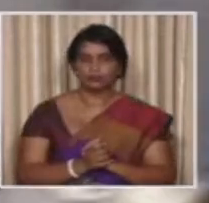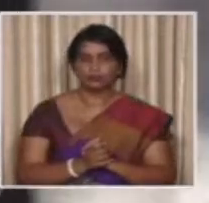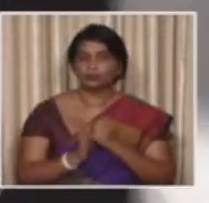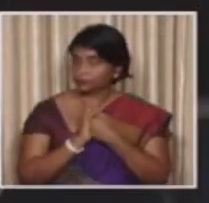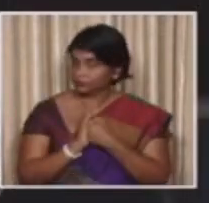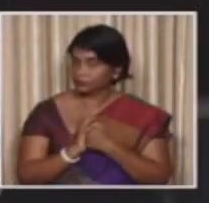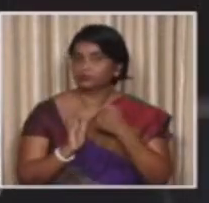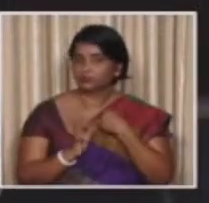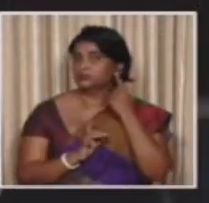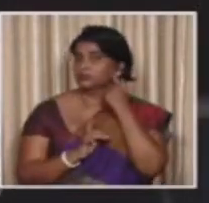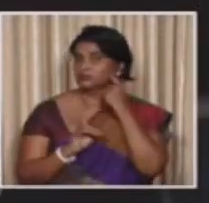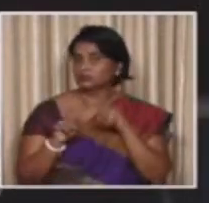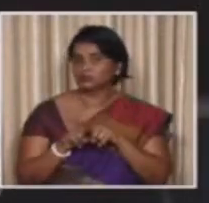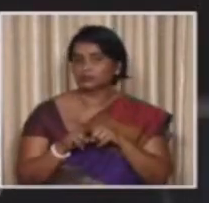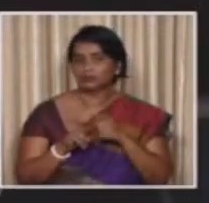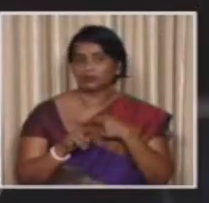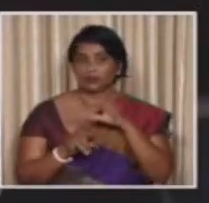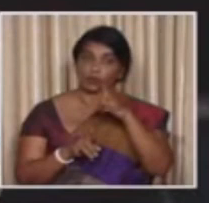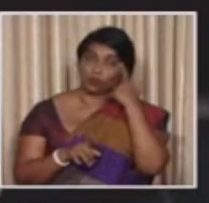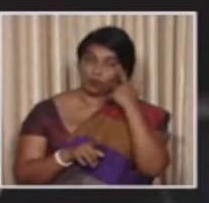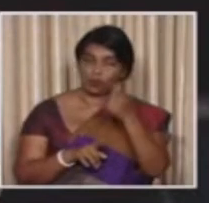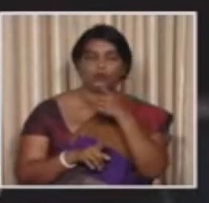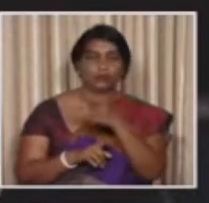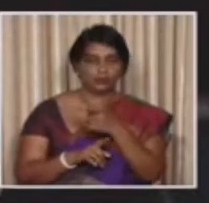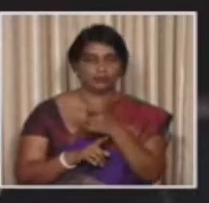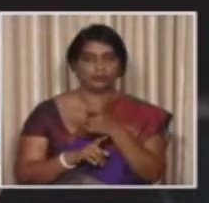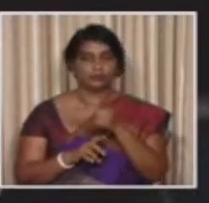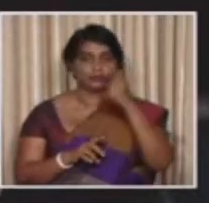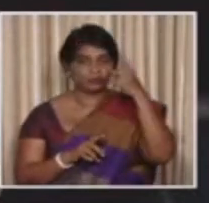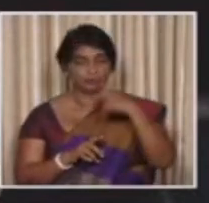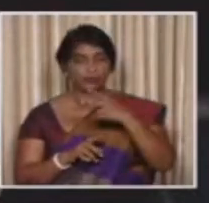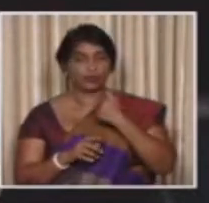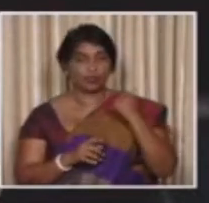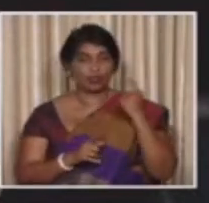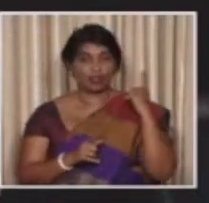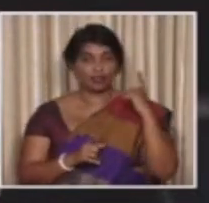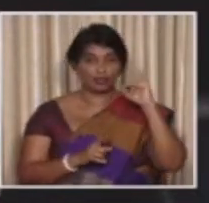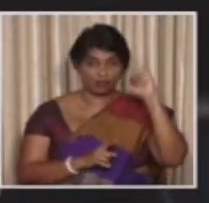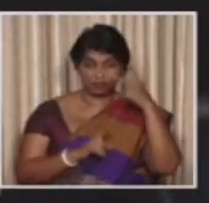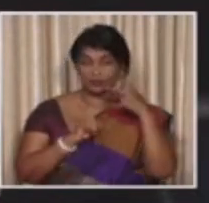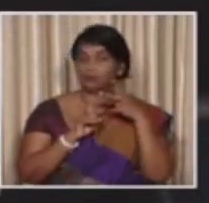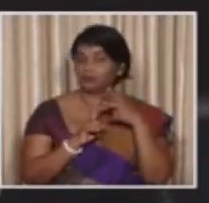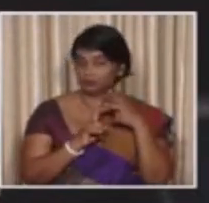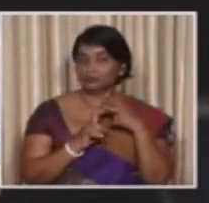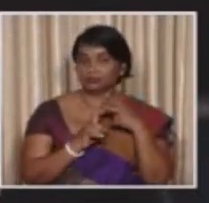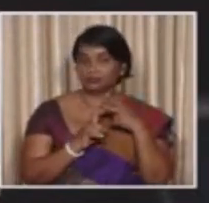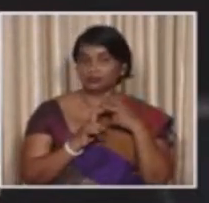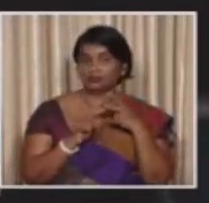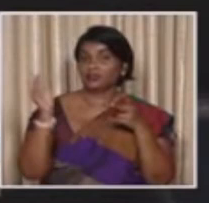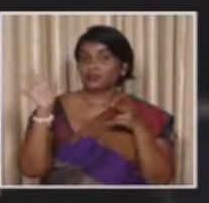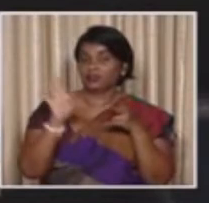Garukarna, non Mama Dana Tarami, Matada Obutuma Ikadana, Nyoji Mandalik Pradani Varatamaigaru, Amatumi